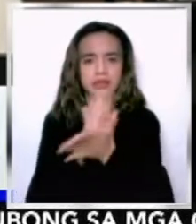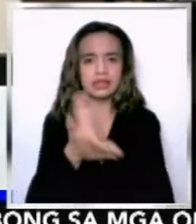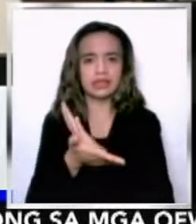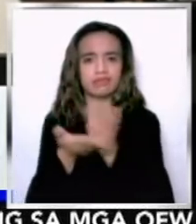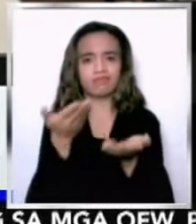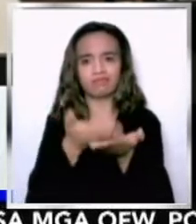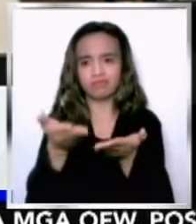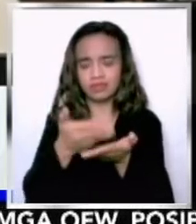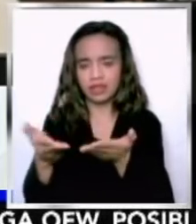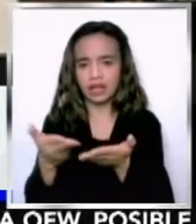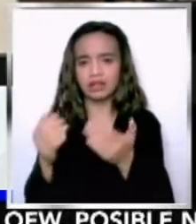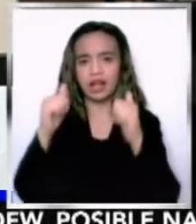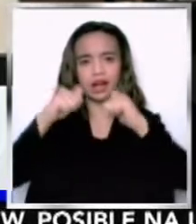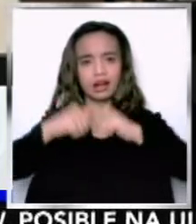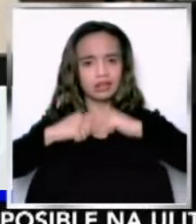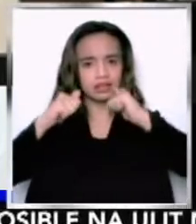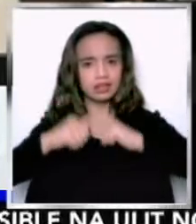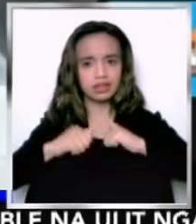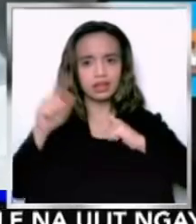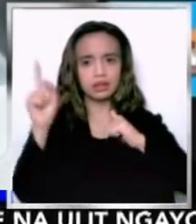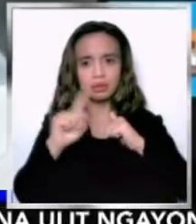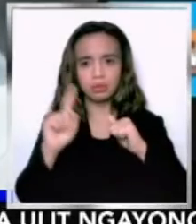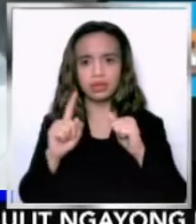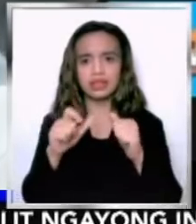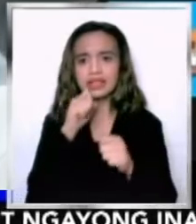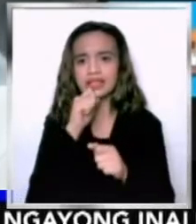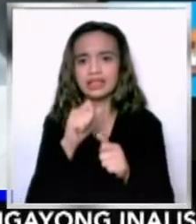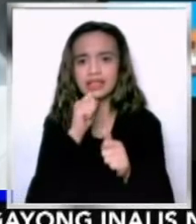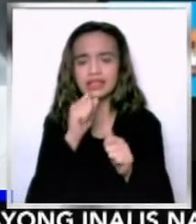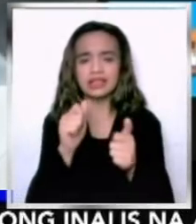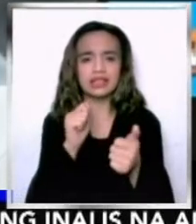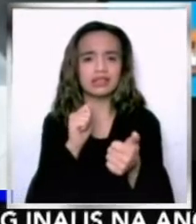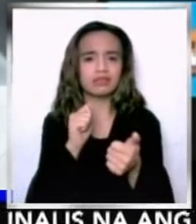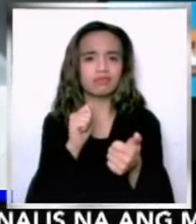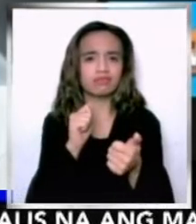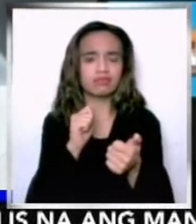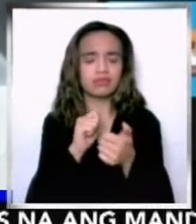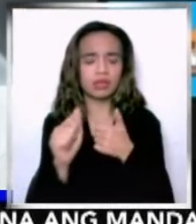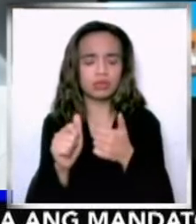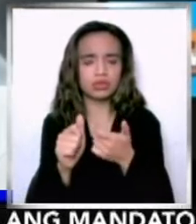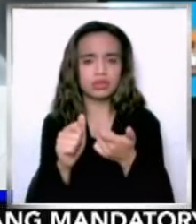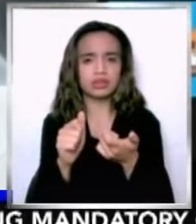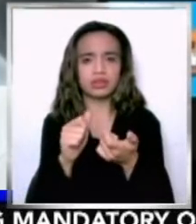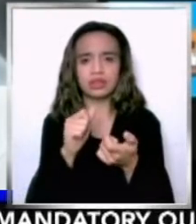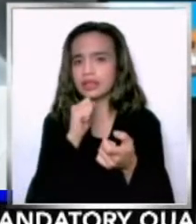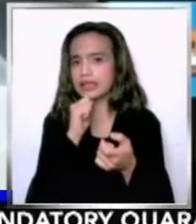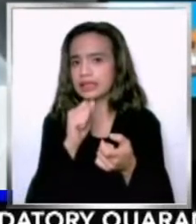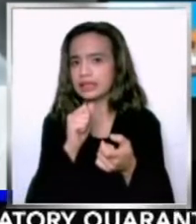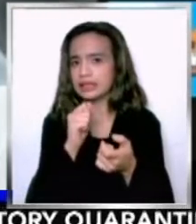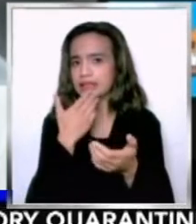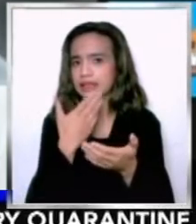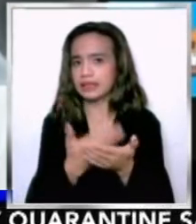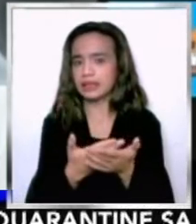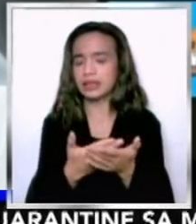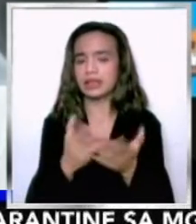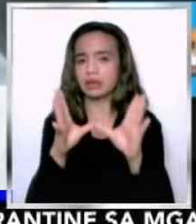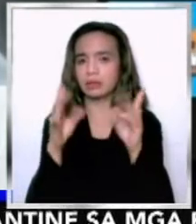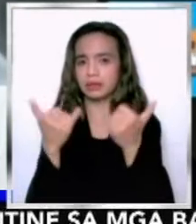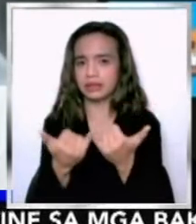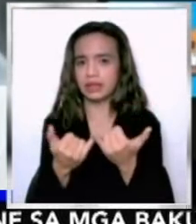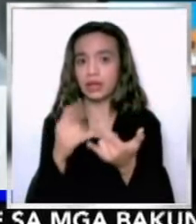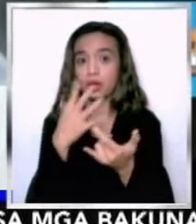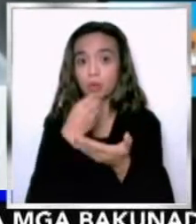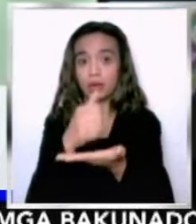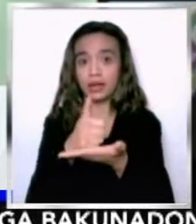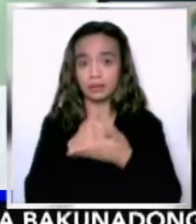sa isang umano'y unqualified at undercapitalized na kumpanya sa tulong ng foreign citizen na presidential adviser. Hindi rin lusot sa iba't